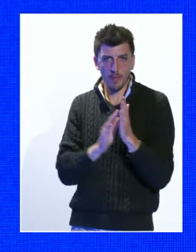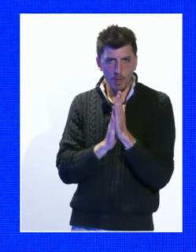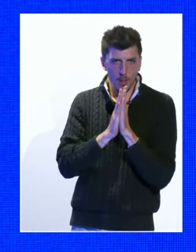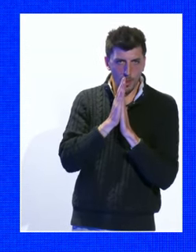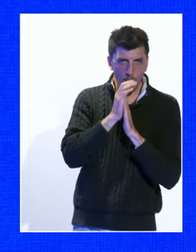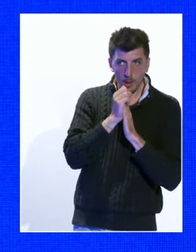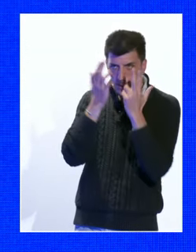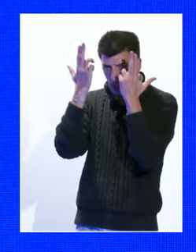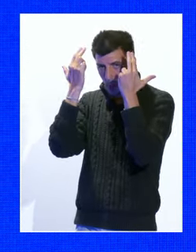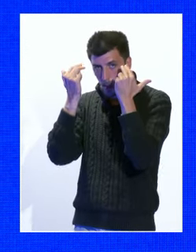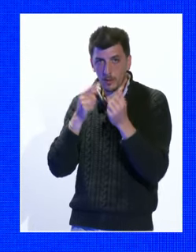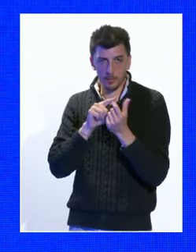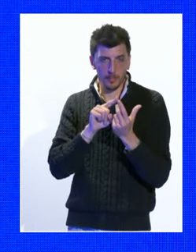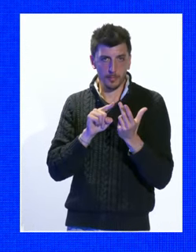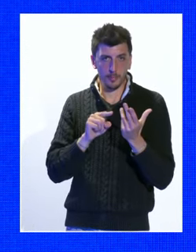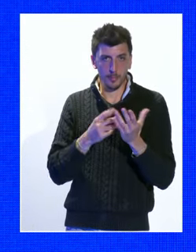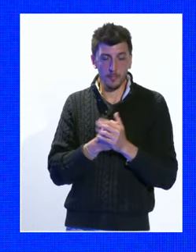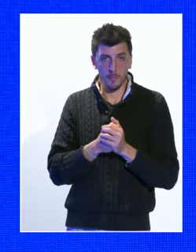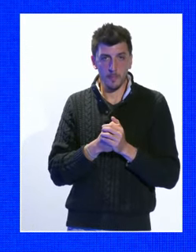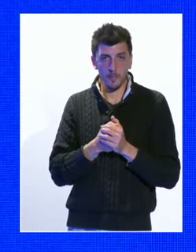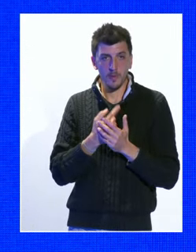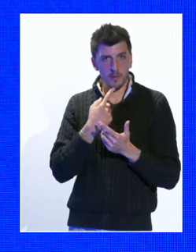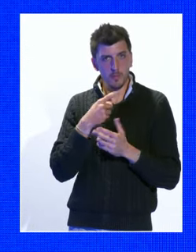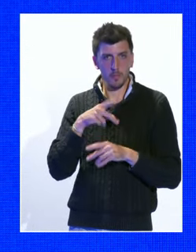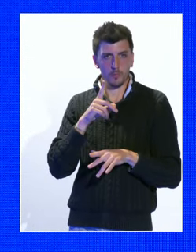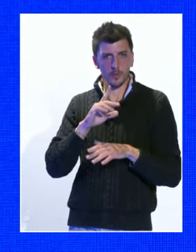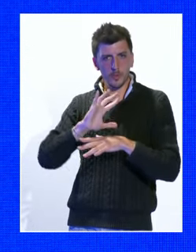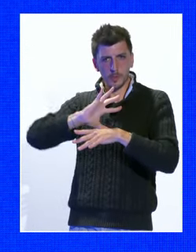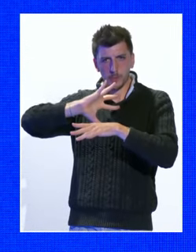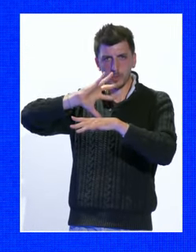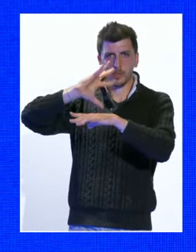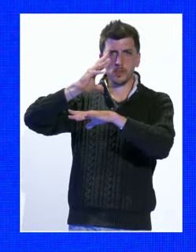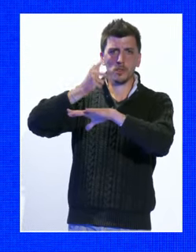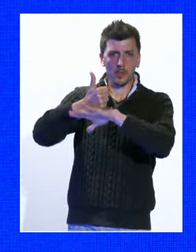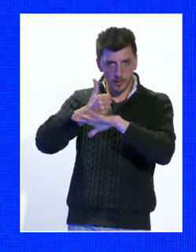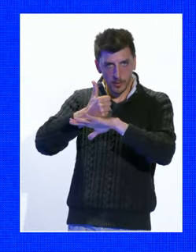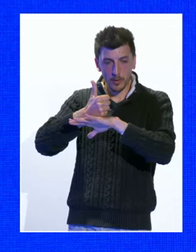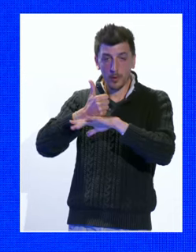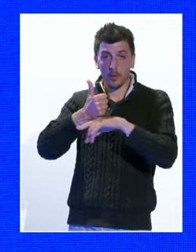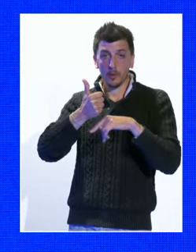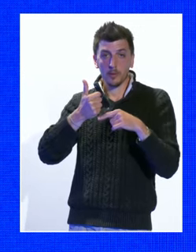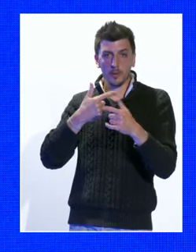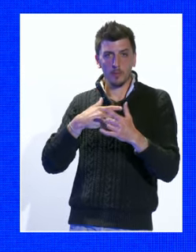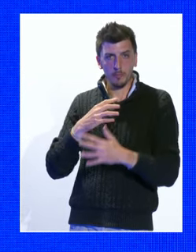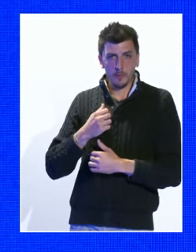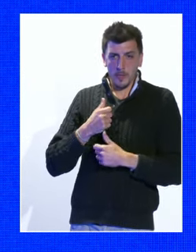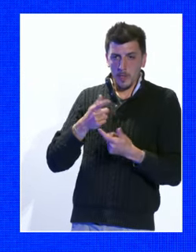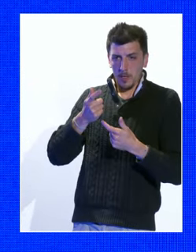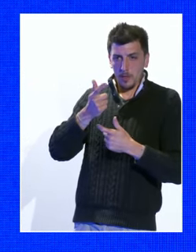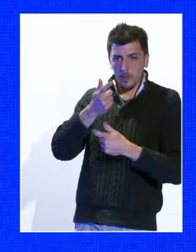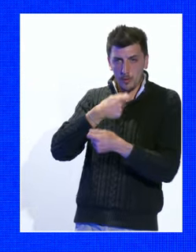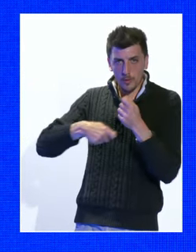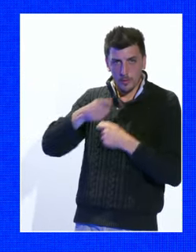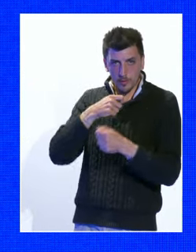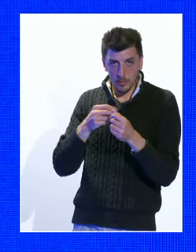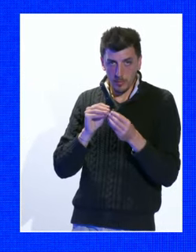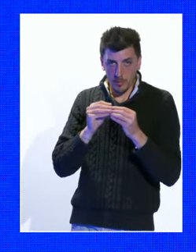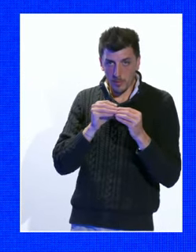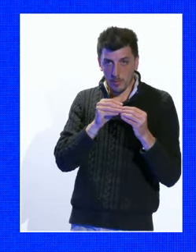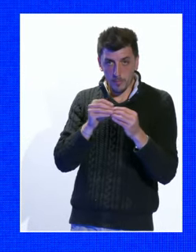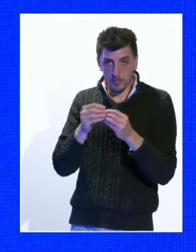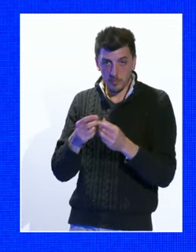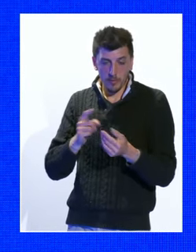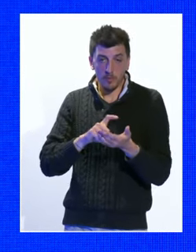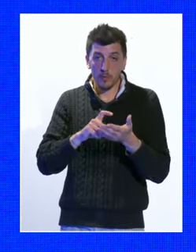soumission. Au fond, le retour d'impérialisme contemporain, militaire, économique, fondé sur les